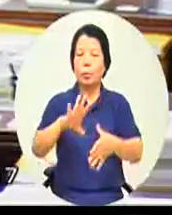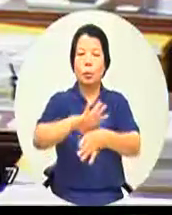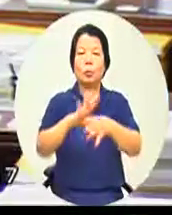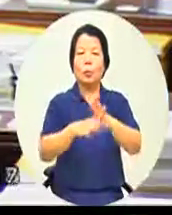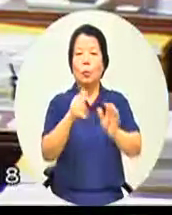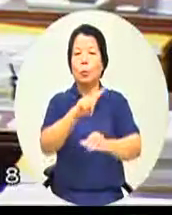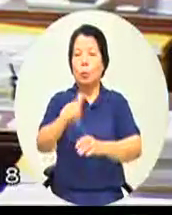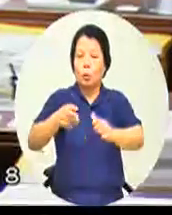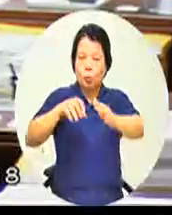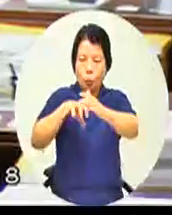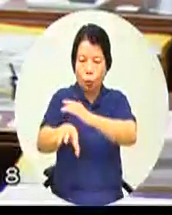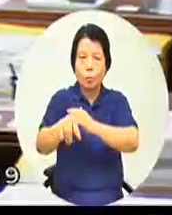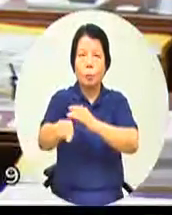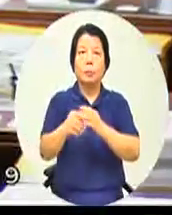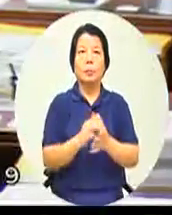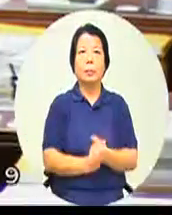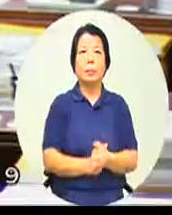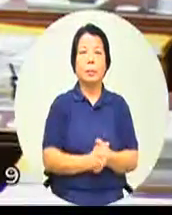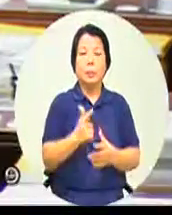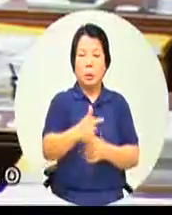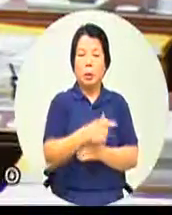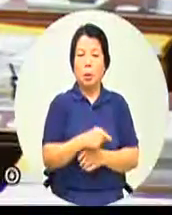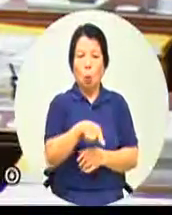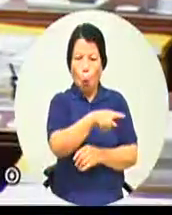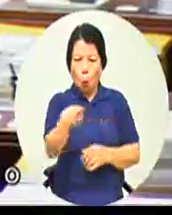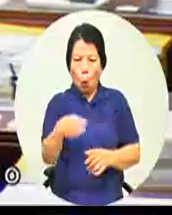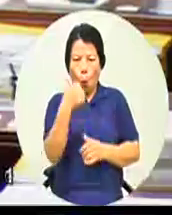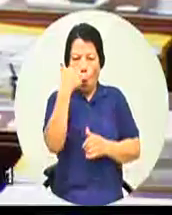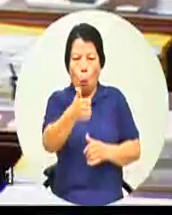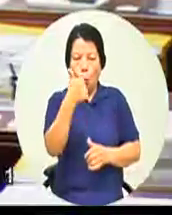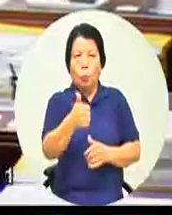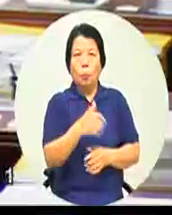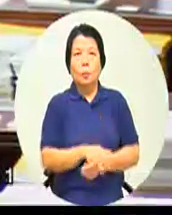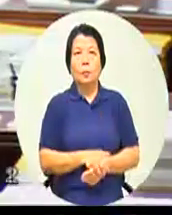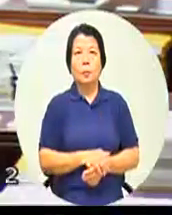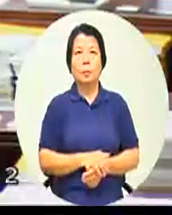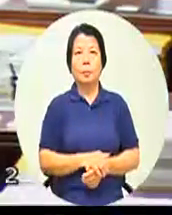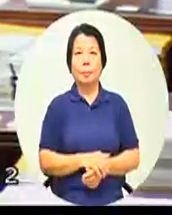以其实是非常非常精彩，非常非常多的东西，像